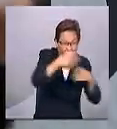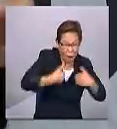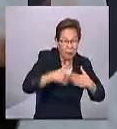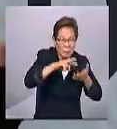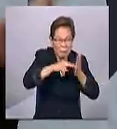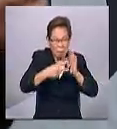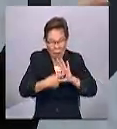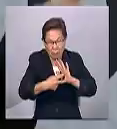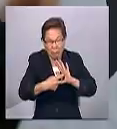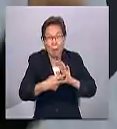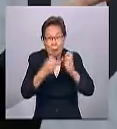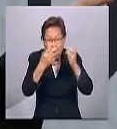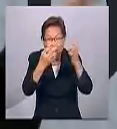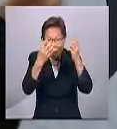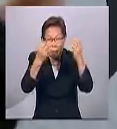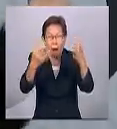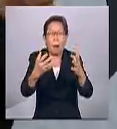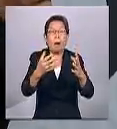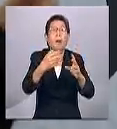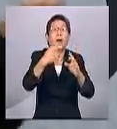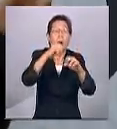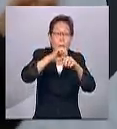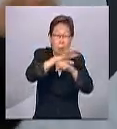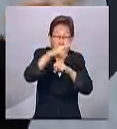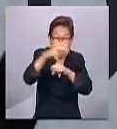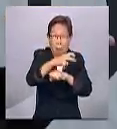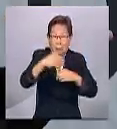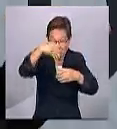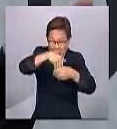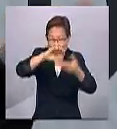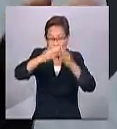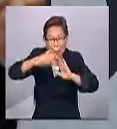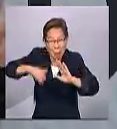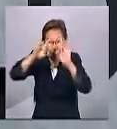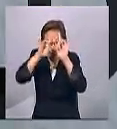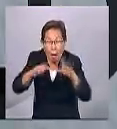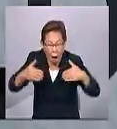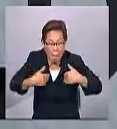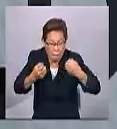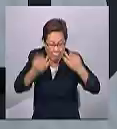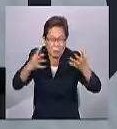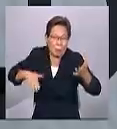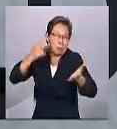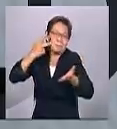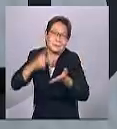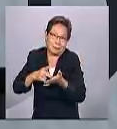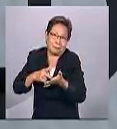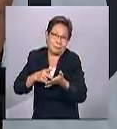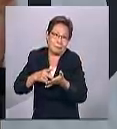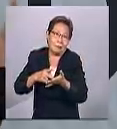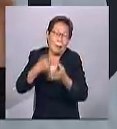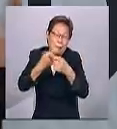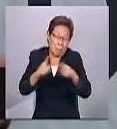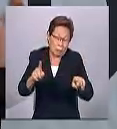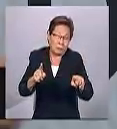bermaksud banyak lagi positif di komuniti yang tak diuji lagi ataupun tak dikesan lagi. Alright? Tapi